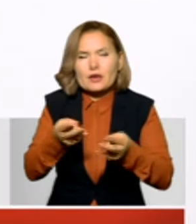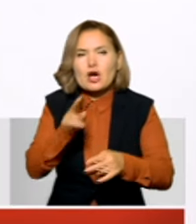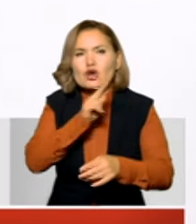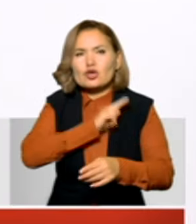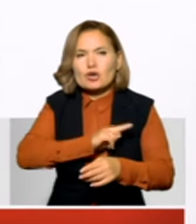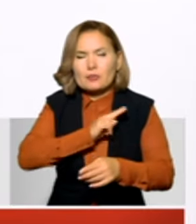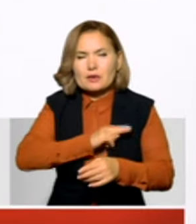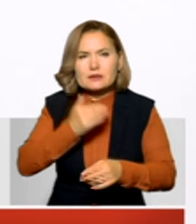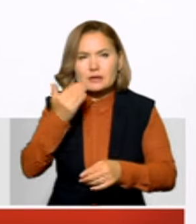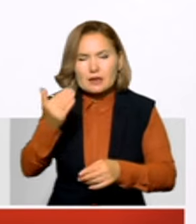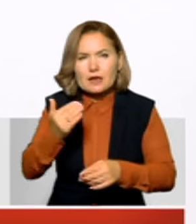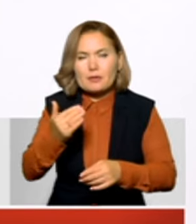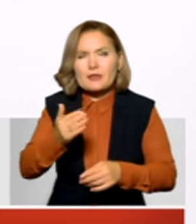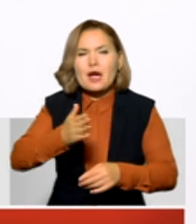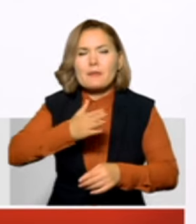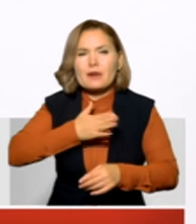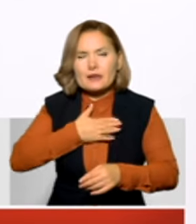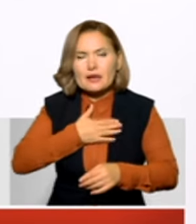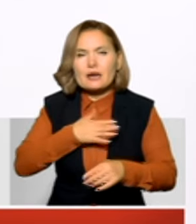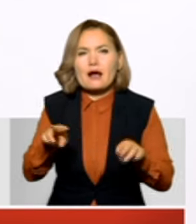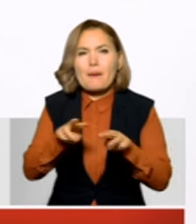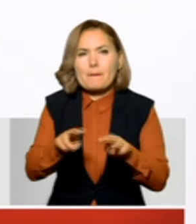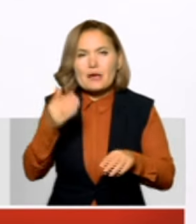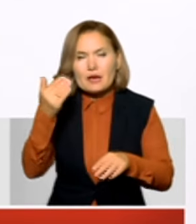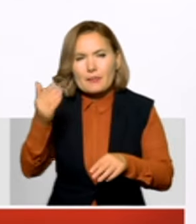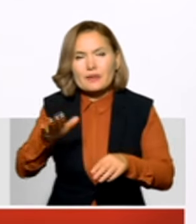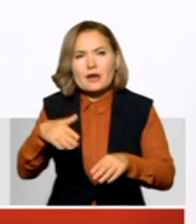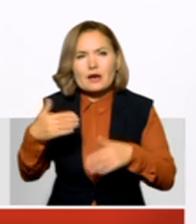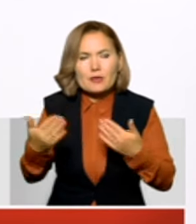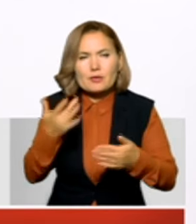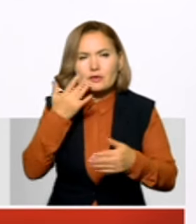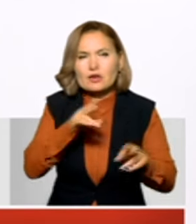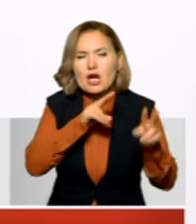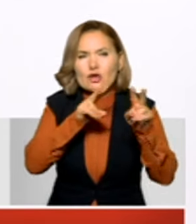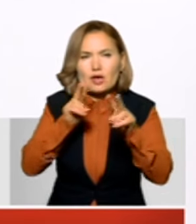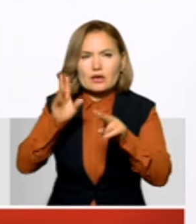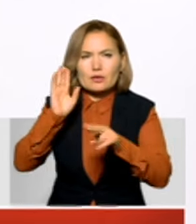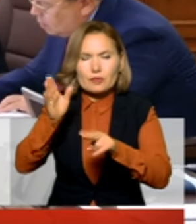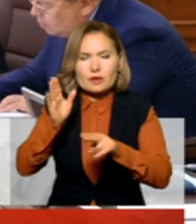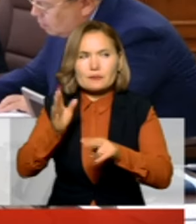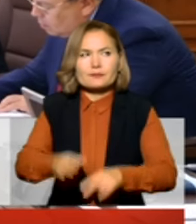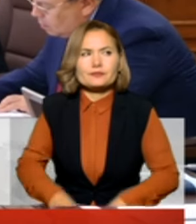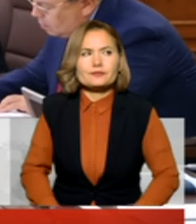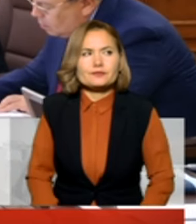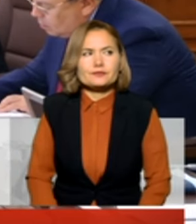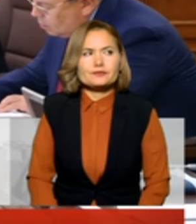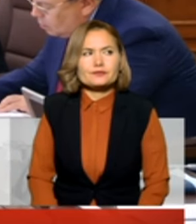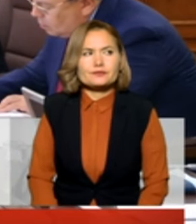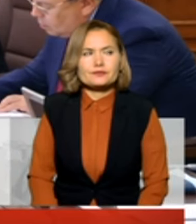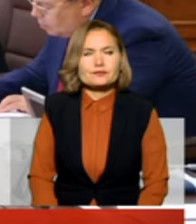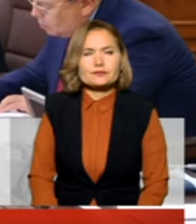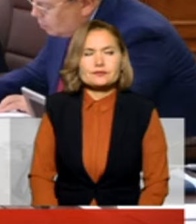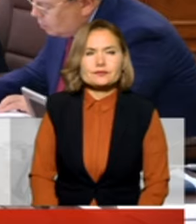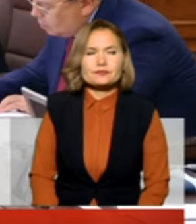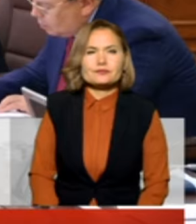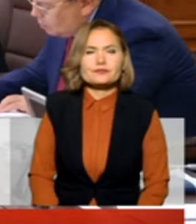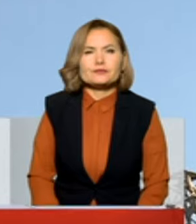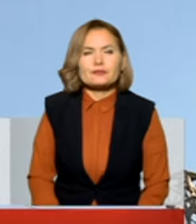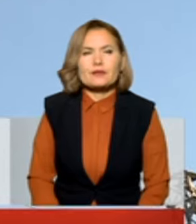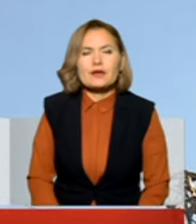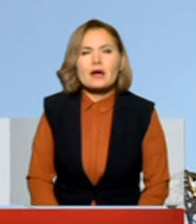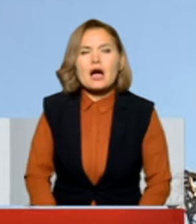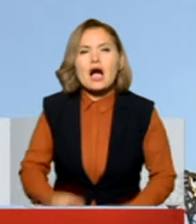жұмысты менім және министрліктің тұрақты бақылауда болады. Жақсы, жеке бақылауыңызда ұстаңыз.